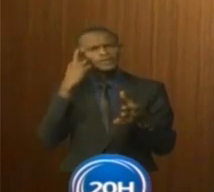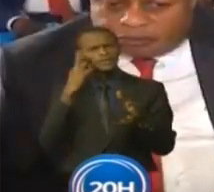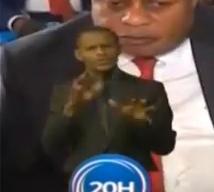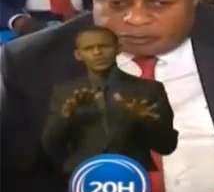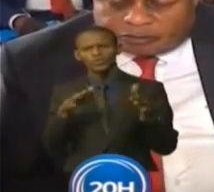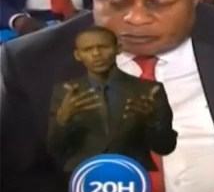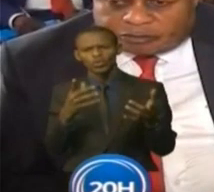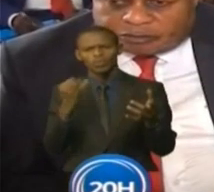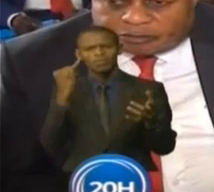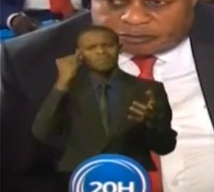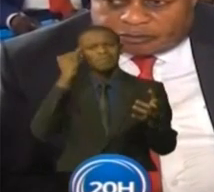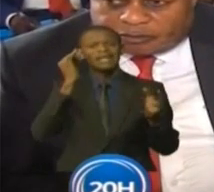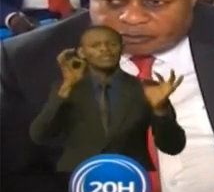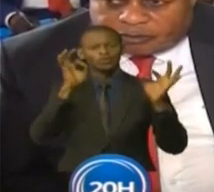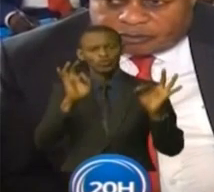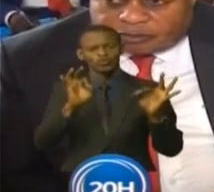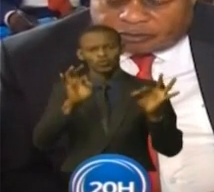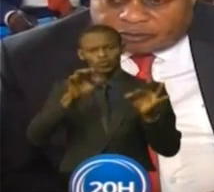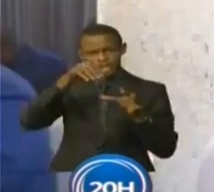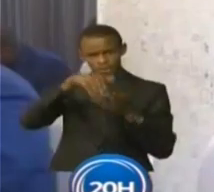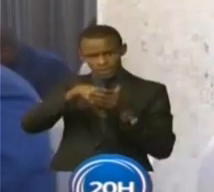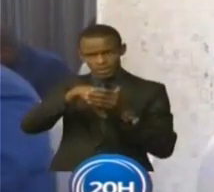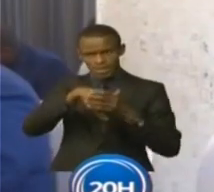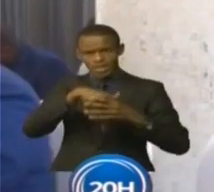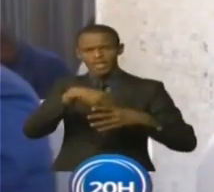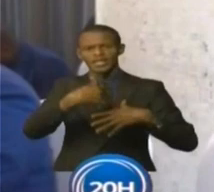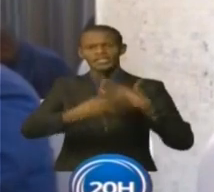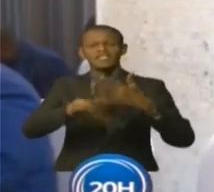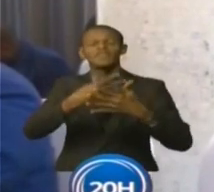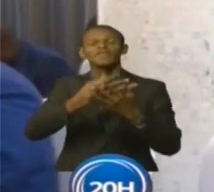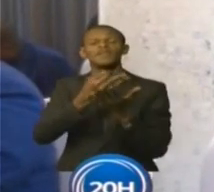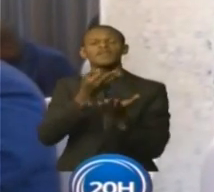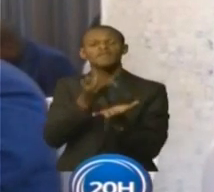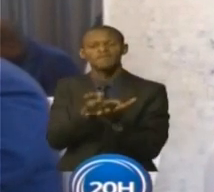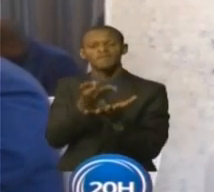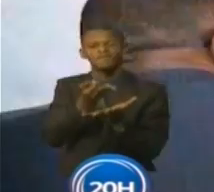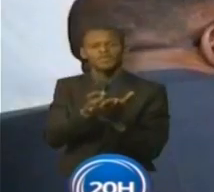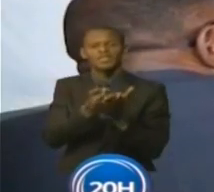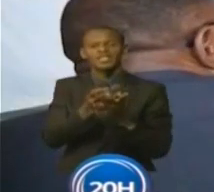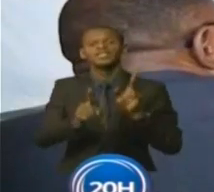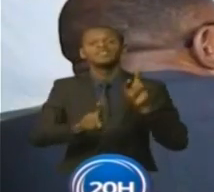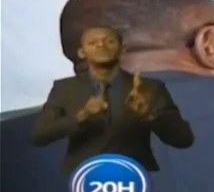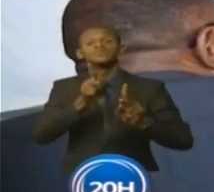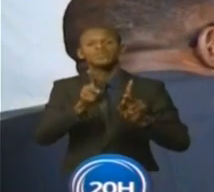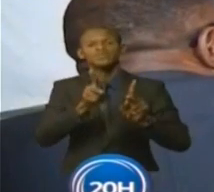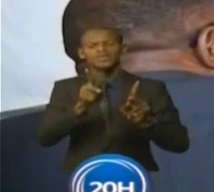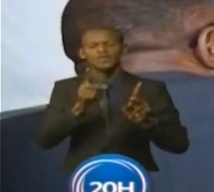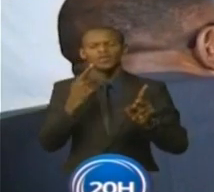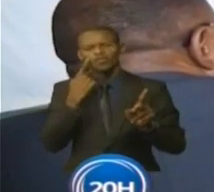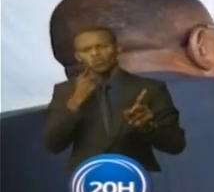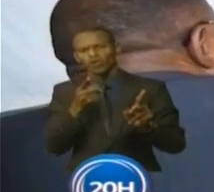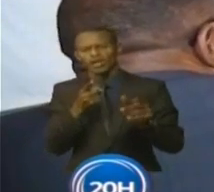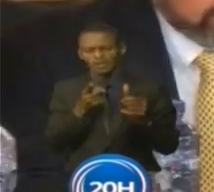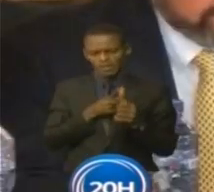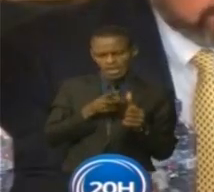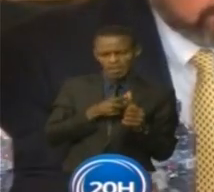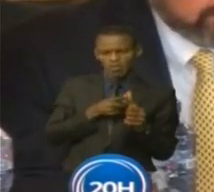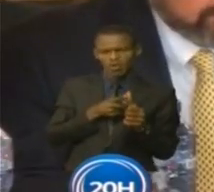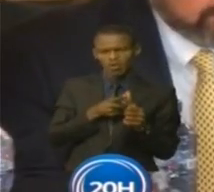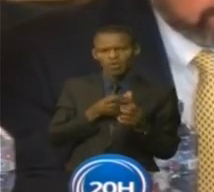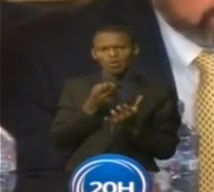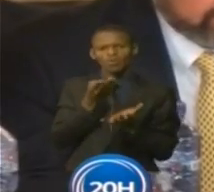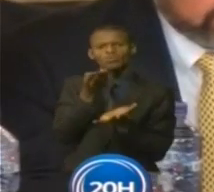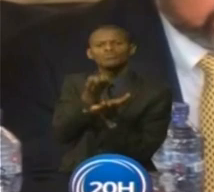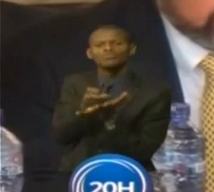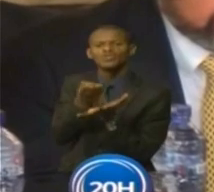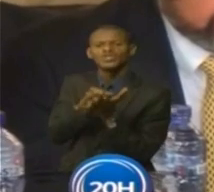axes de la stratégie de réforme des finances publiques, en commençant par la réforme budgétaire, les efforts qui sont déployés par le